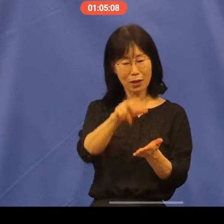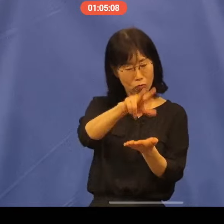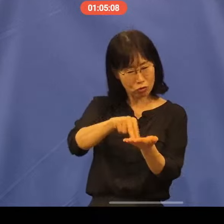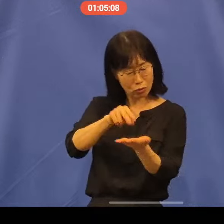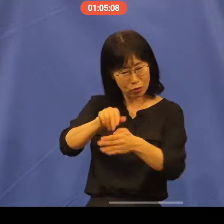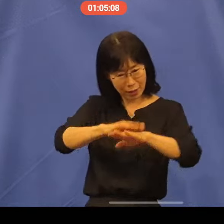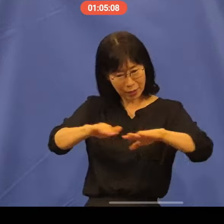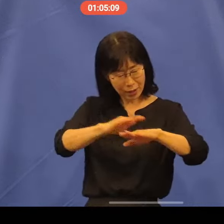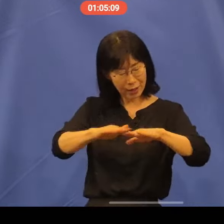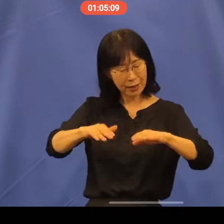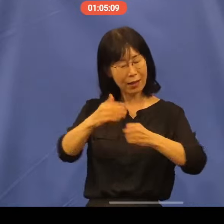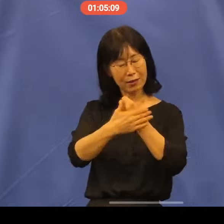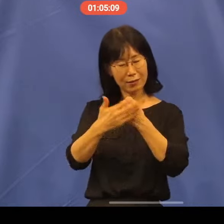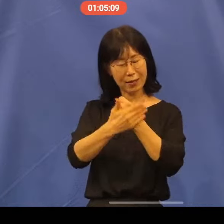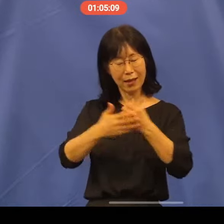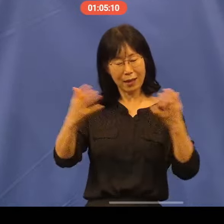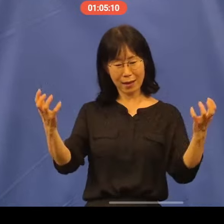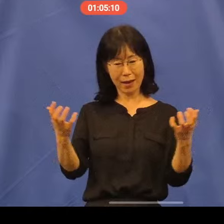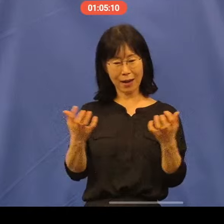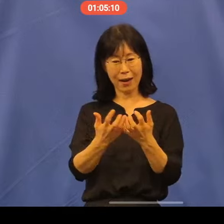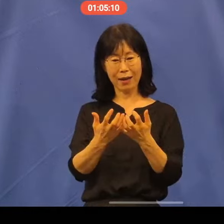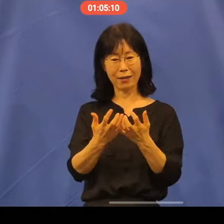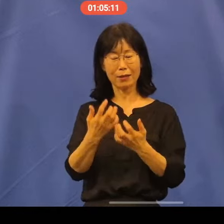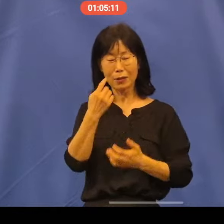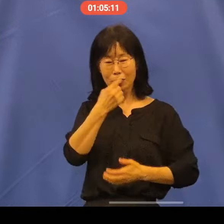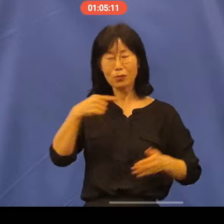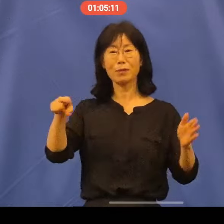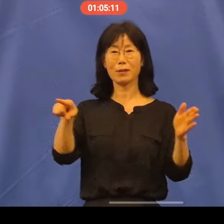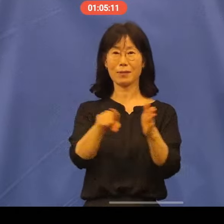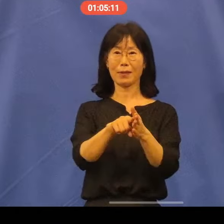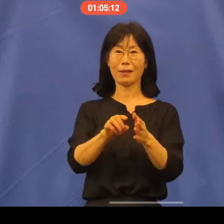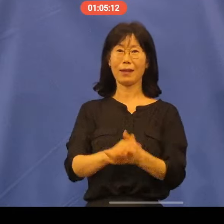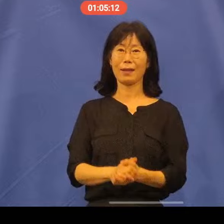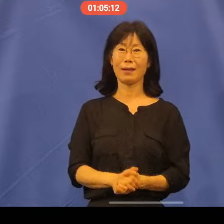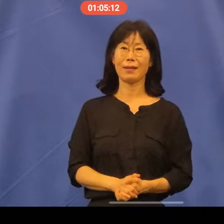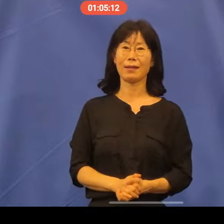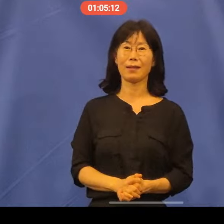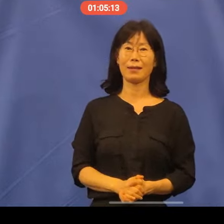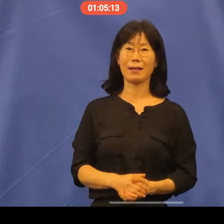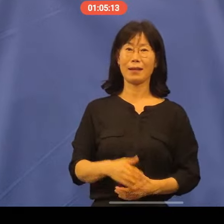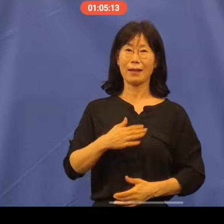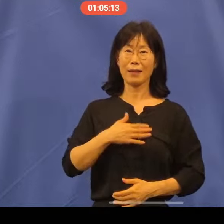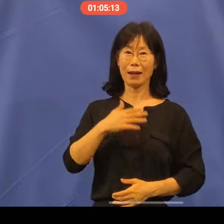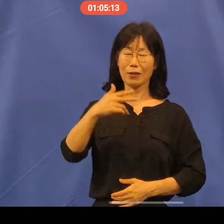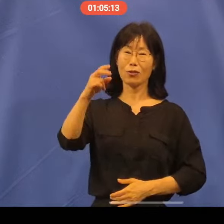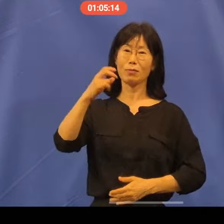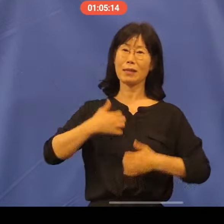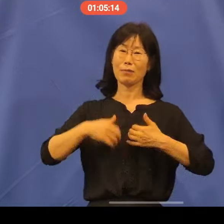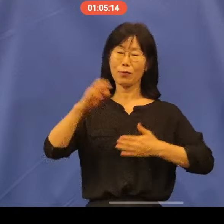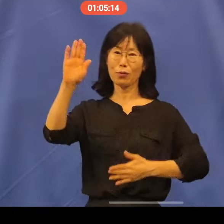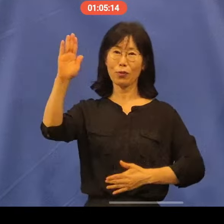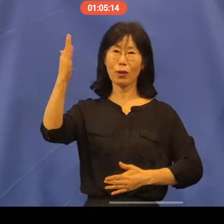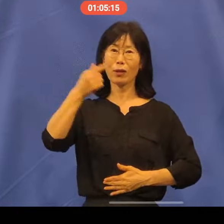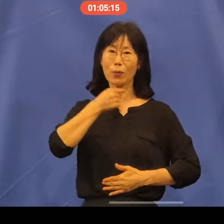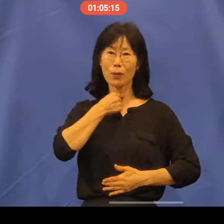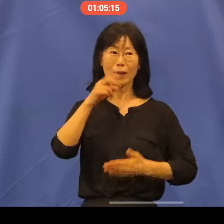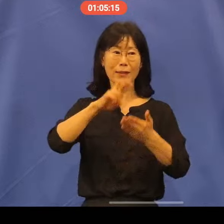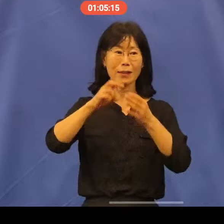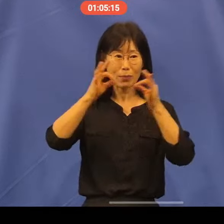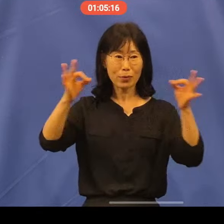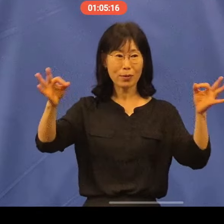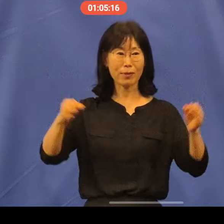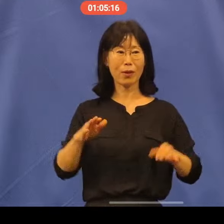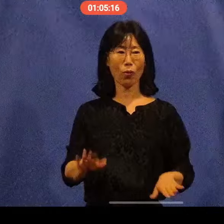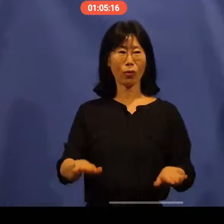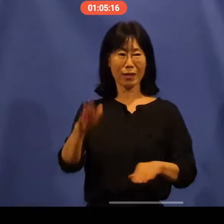것들이 풀리는 역사가 일어나게 될 줄로 믿습니다. 자, 나 주님의 기쁨 되기 원하네요. 좀 설교가